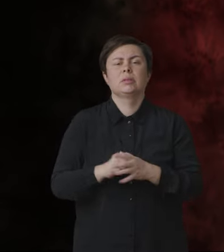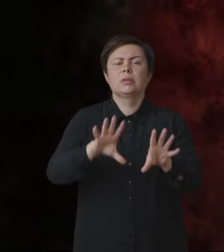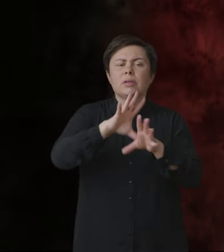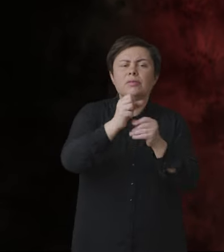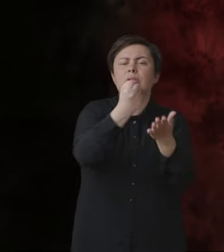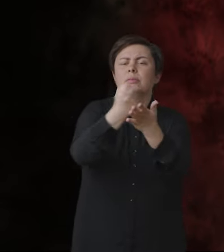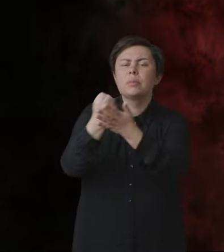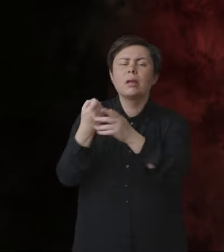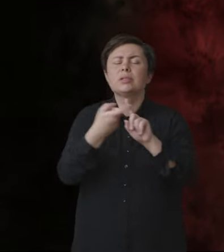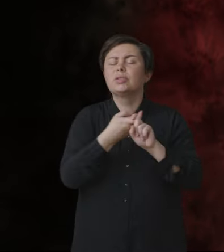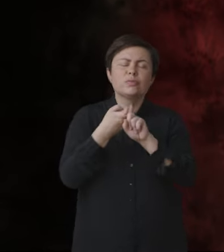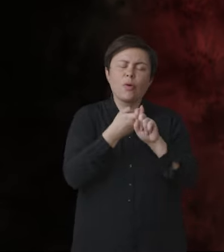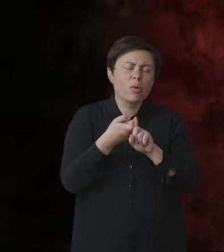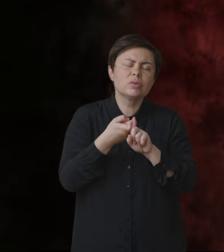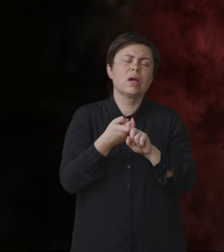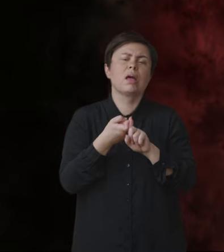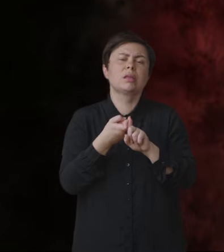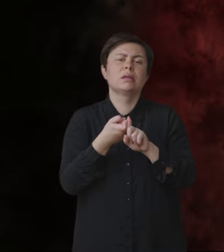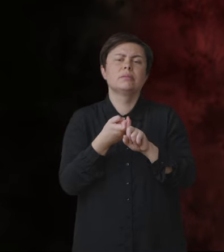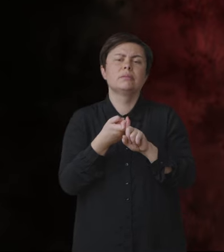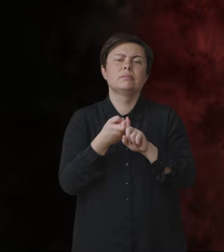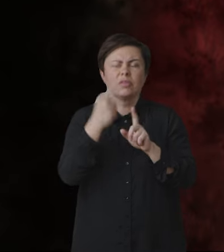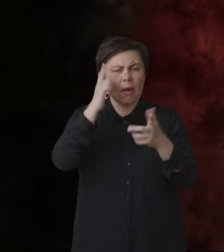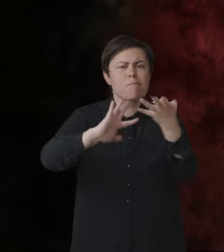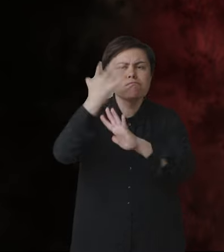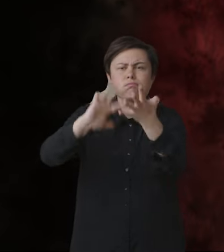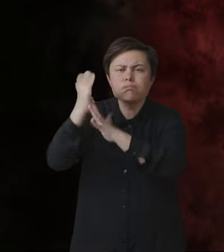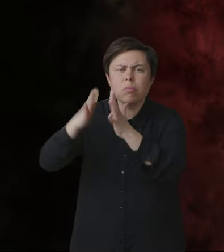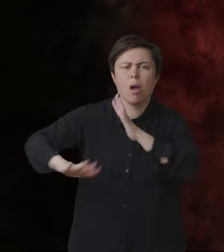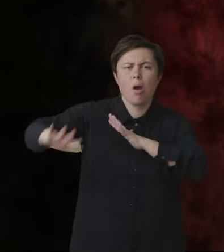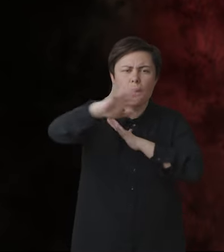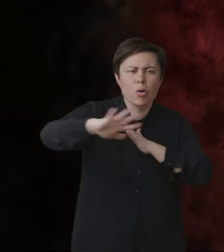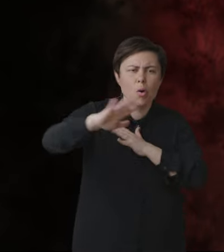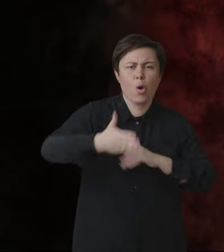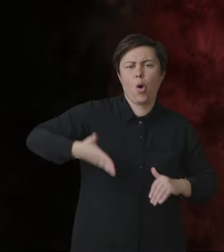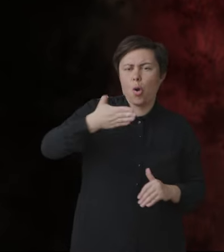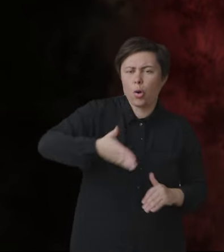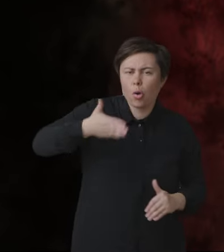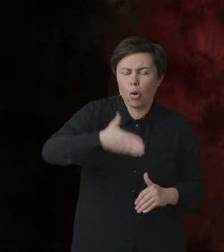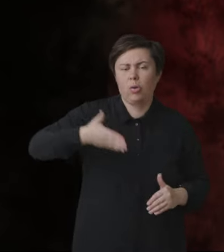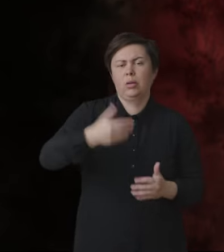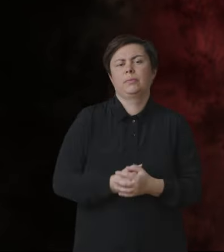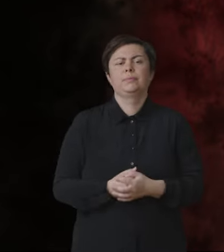wszystkich spraw, które były związane z pożarami na terenie kolei.